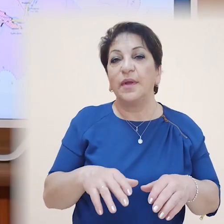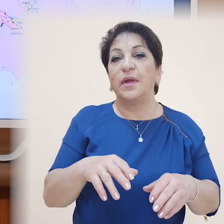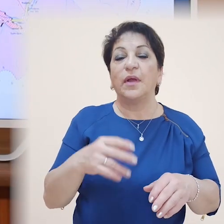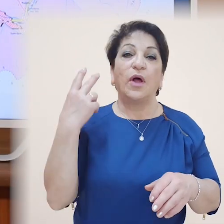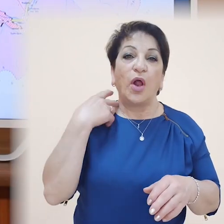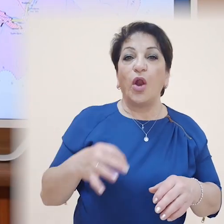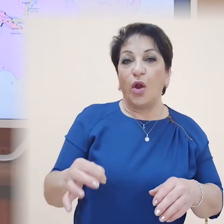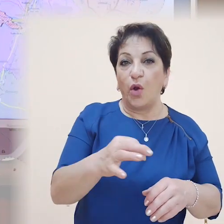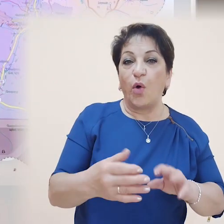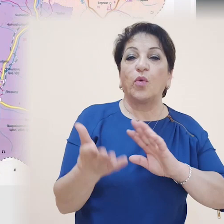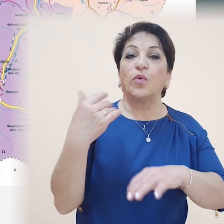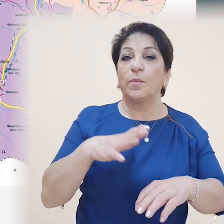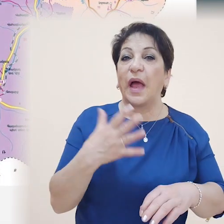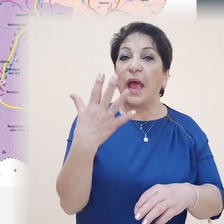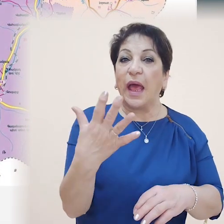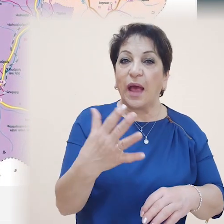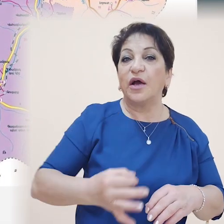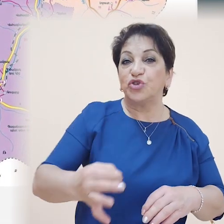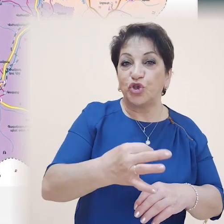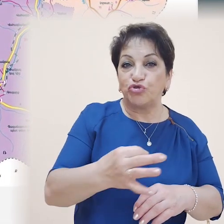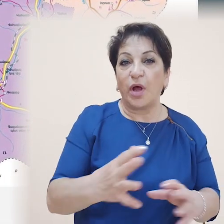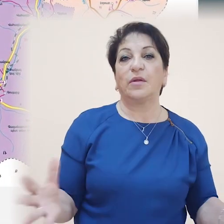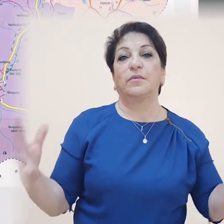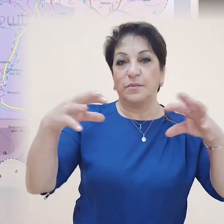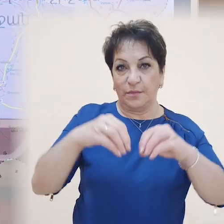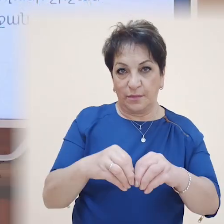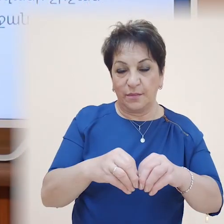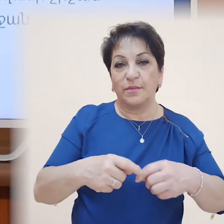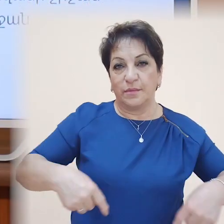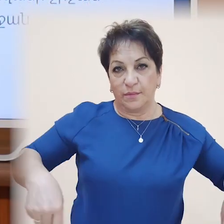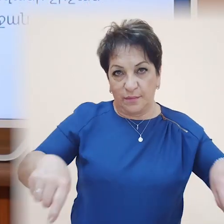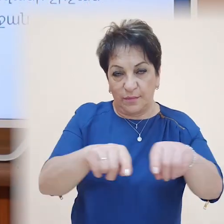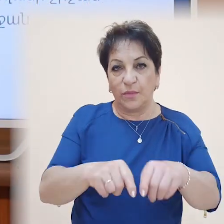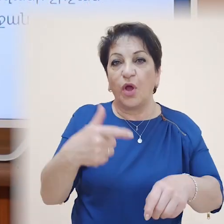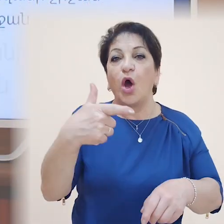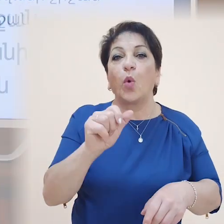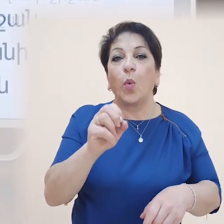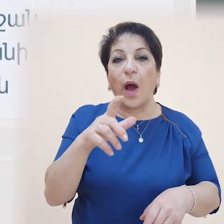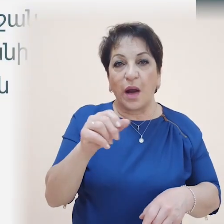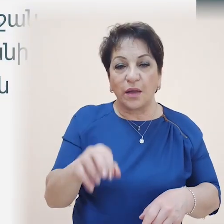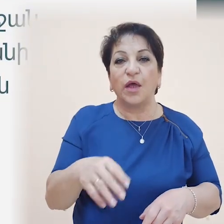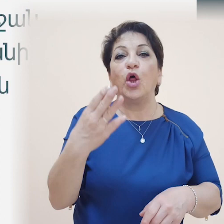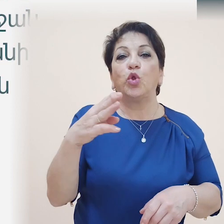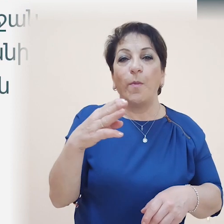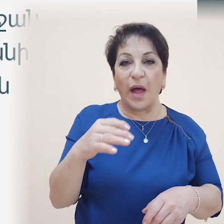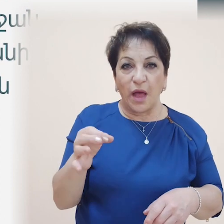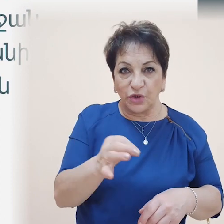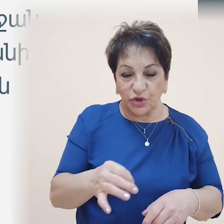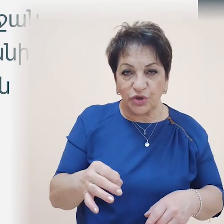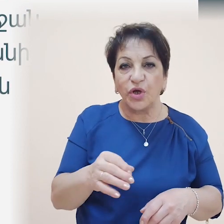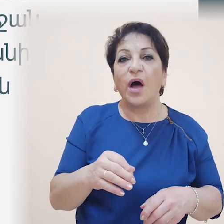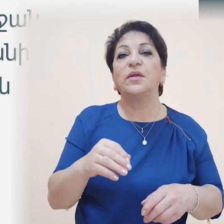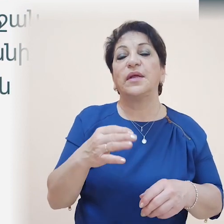ձևավորվել է նախգին հինք վարճական շրջանների միավորումից։ Վրանք էին գուգարքի շրջանը, թումանյանի